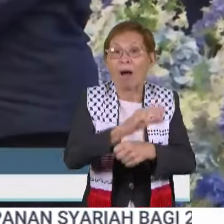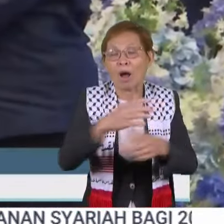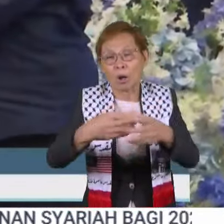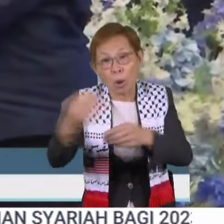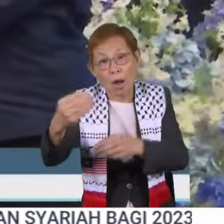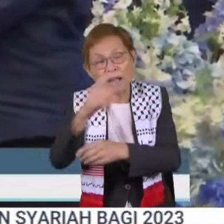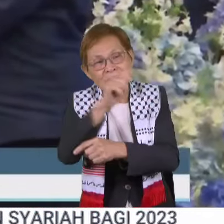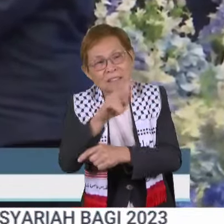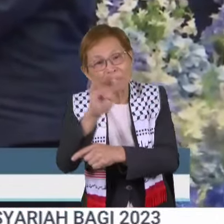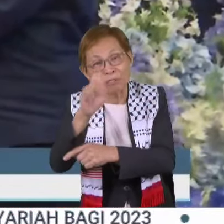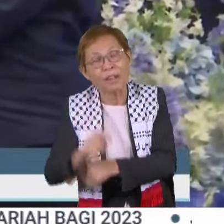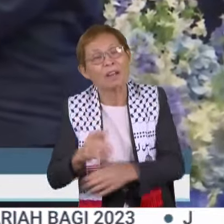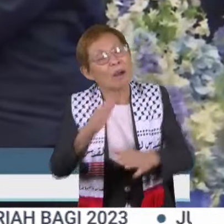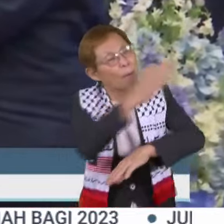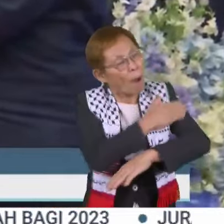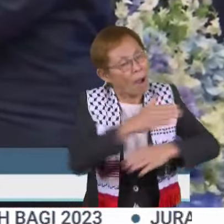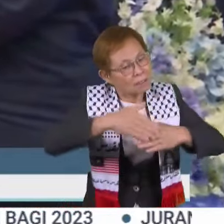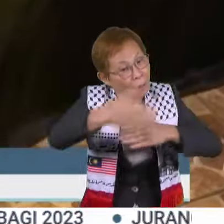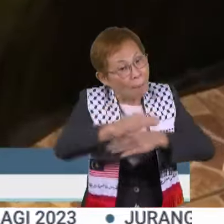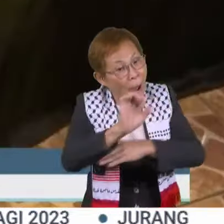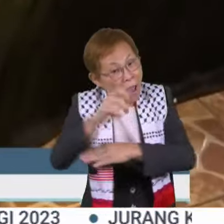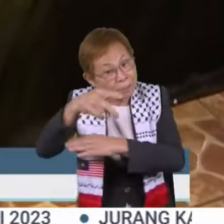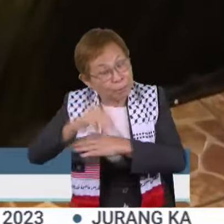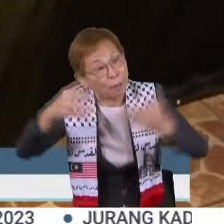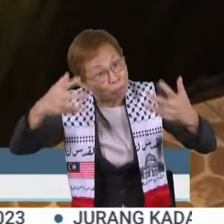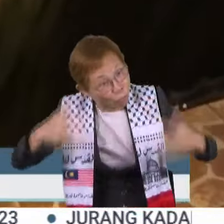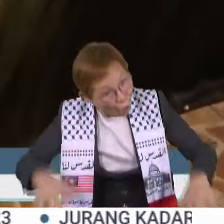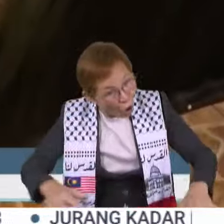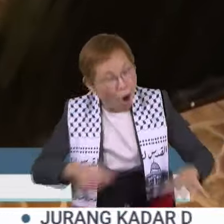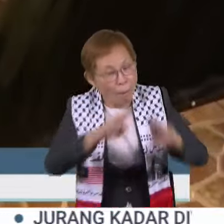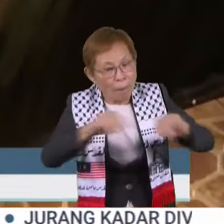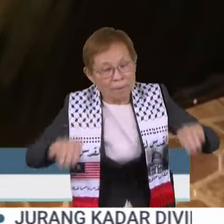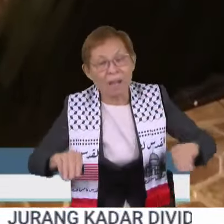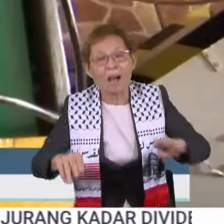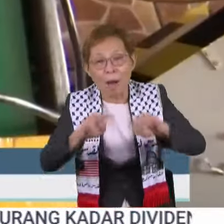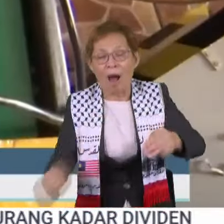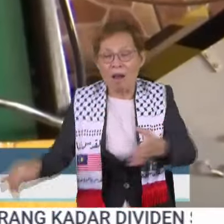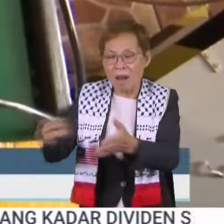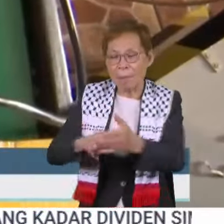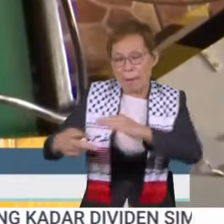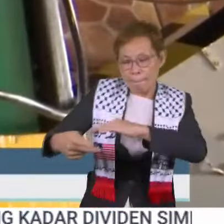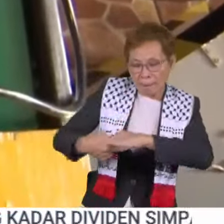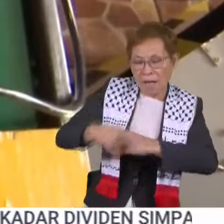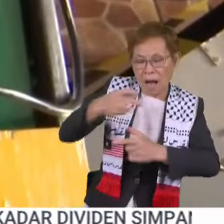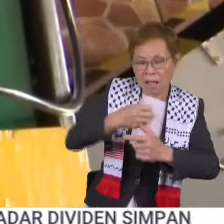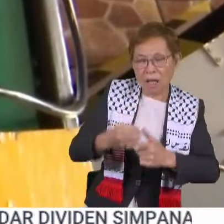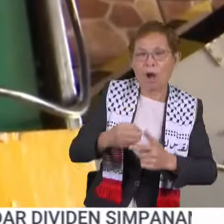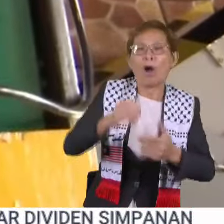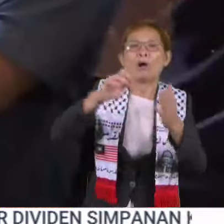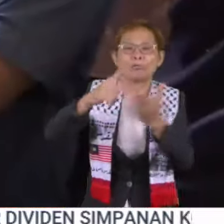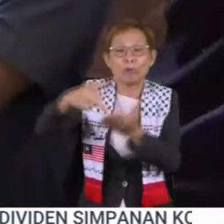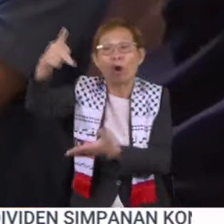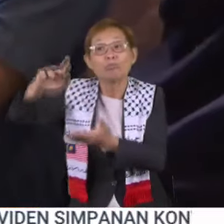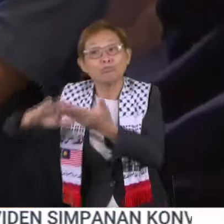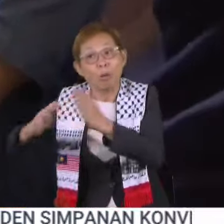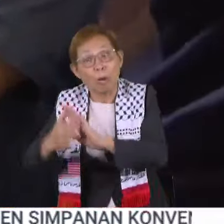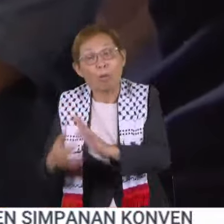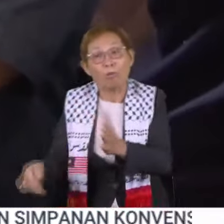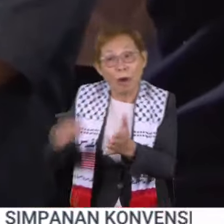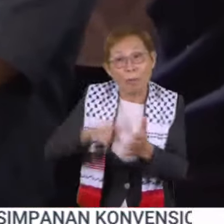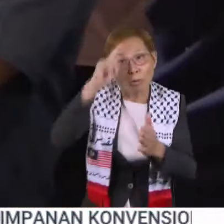menyuru agar pelajar lepasan pelajar SPM untuk mendaftar di politeknik atau kolej komuniti bagi